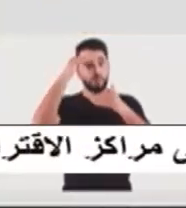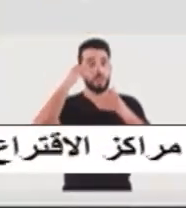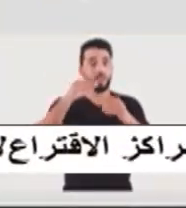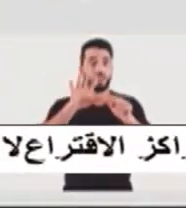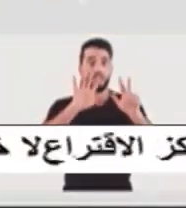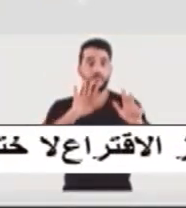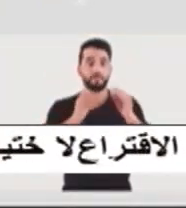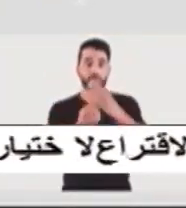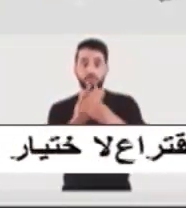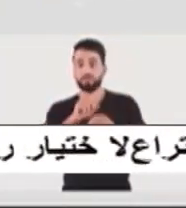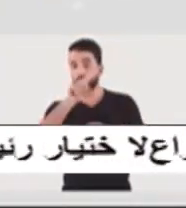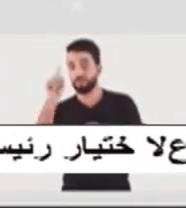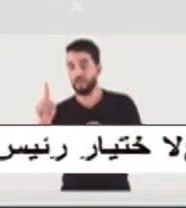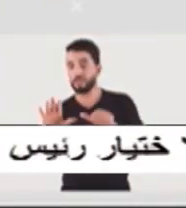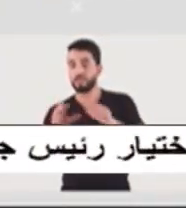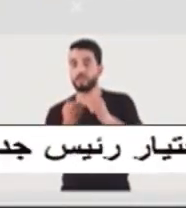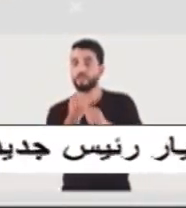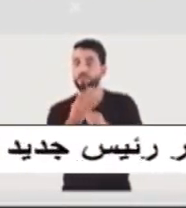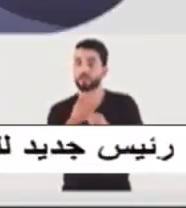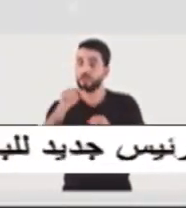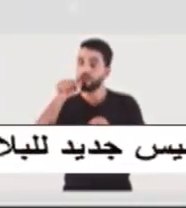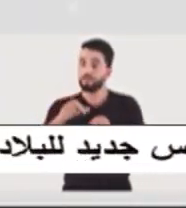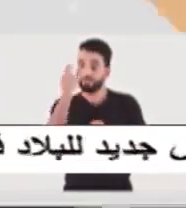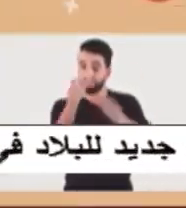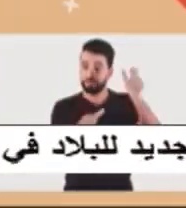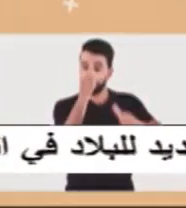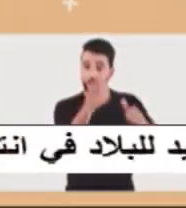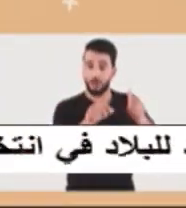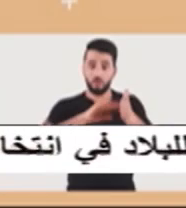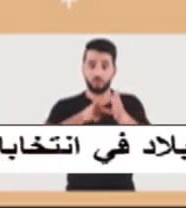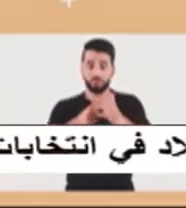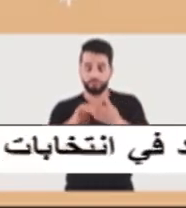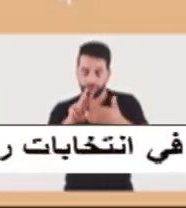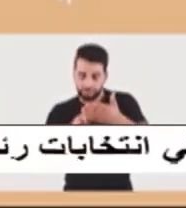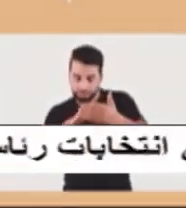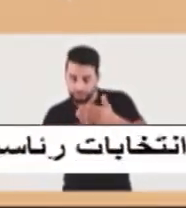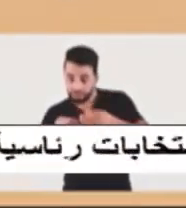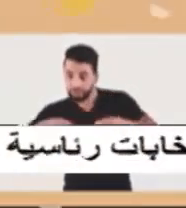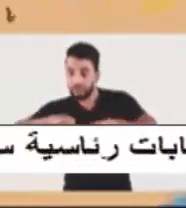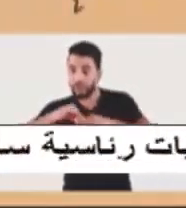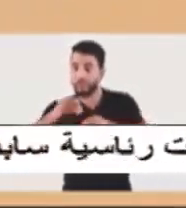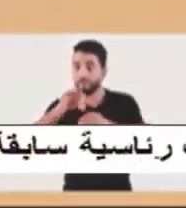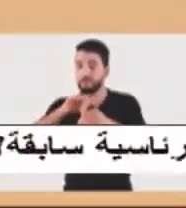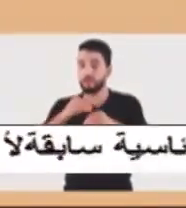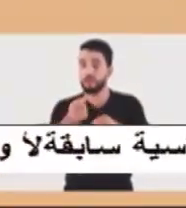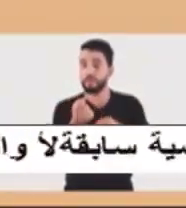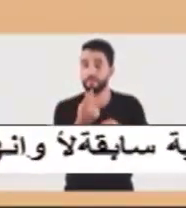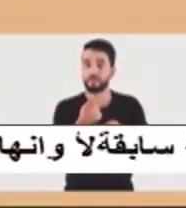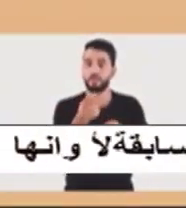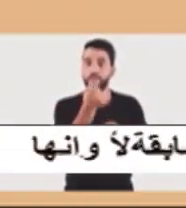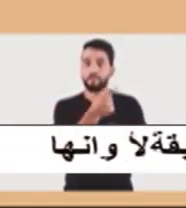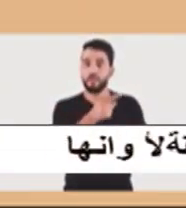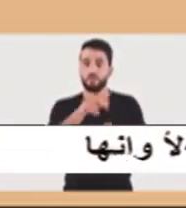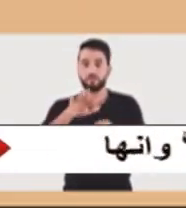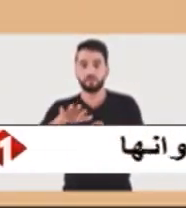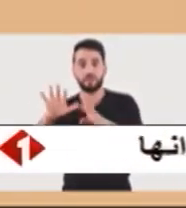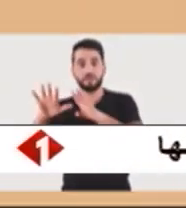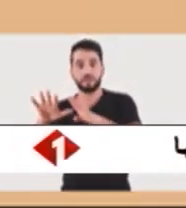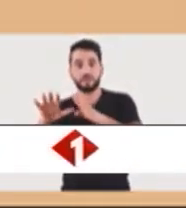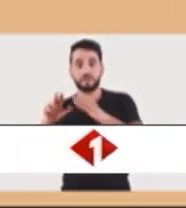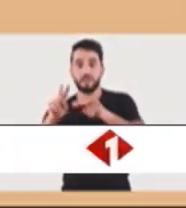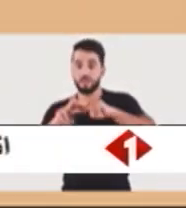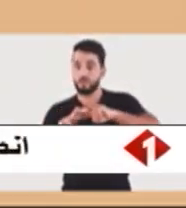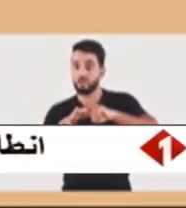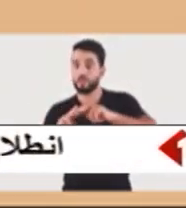وثمانين استمتع لا شيء يلزم الناخب يكون ثبت في المكتب اللي بيش يقترع فيه على النجمه 195 نجمه